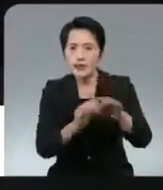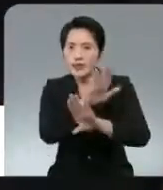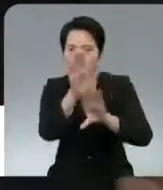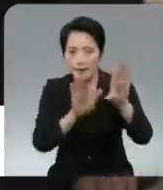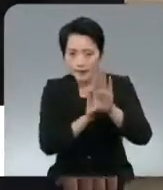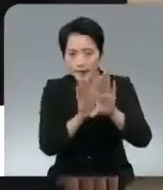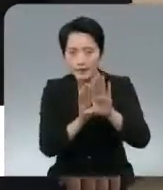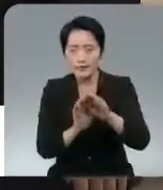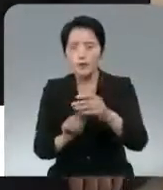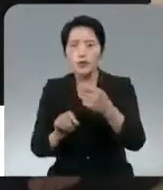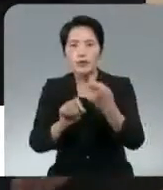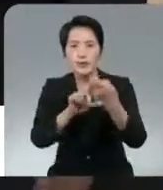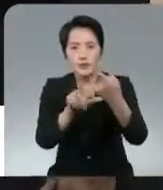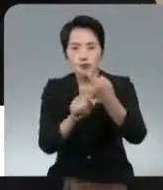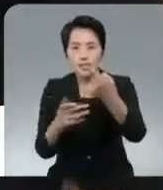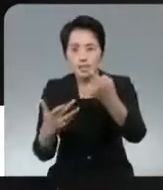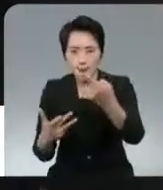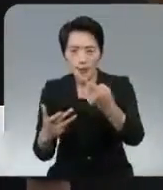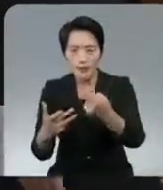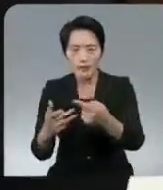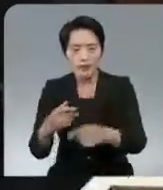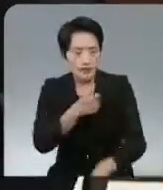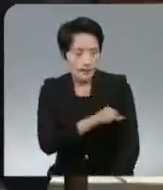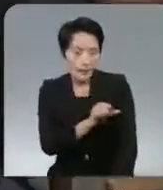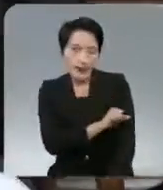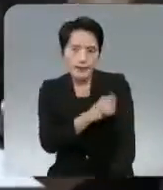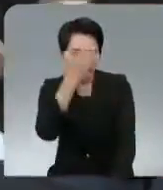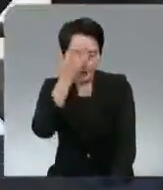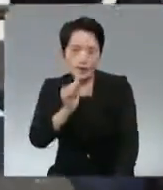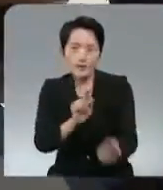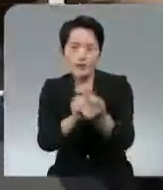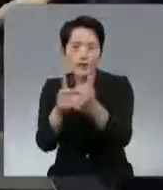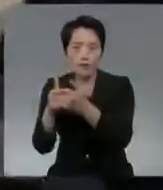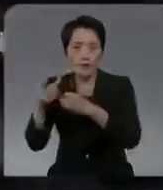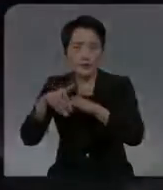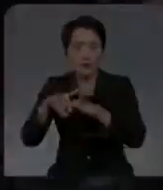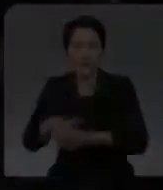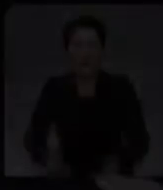USA im Gange ein bilaterales Spitzengespräch mit Japan ist nicht beschlossen